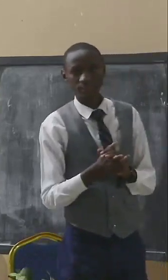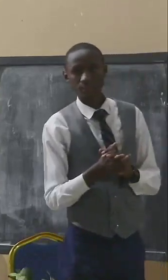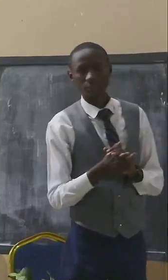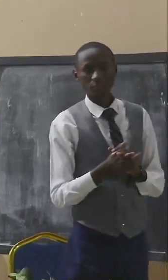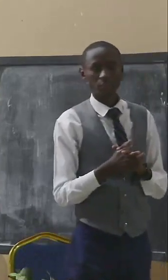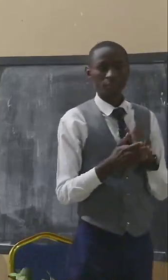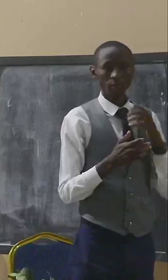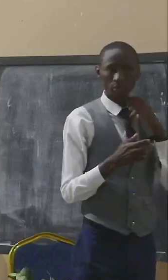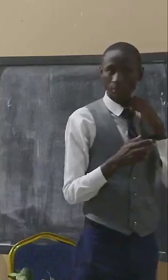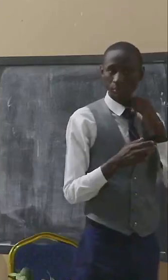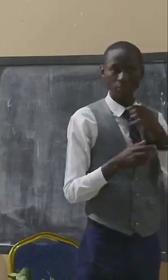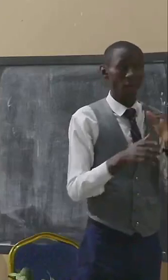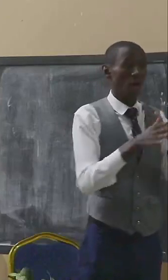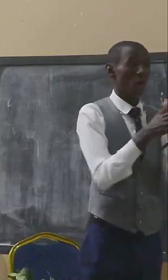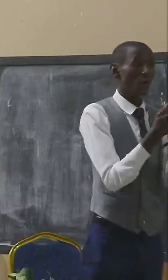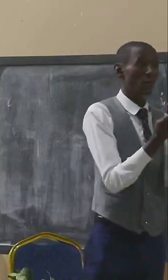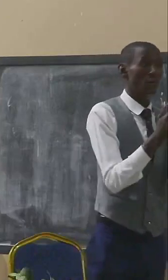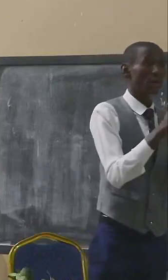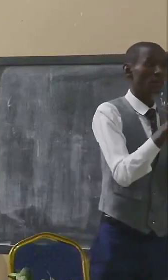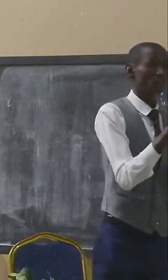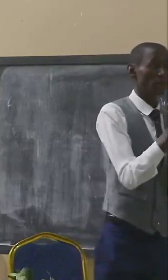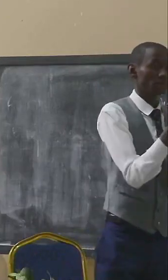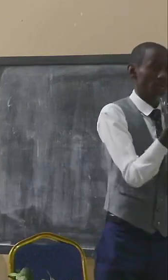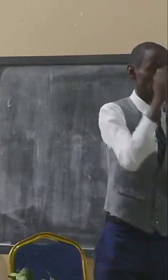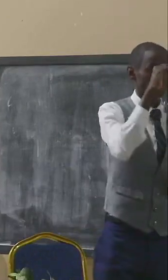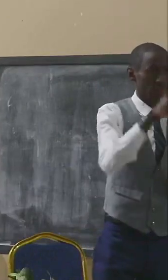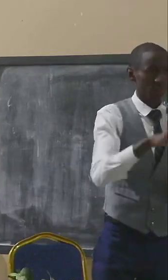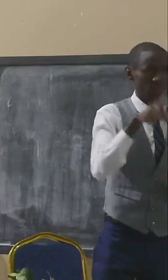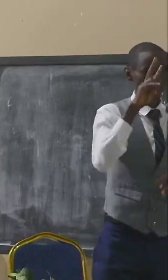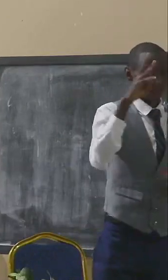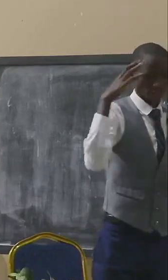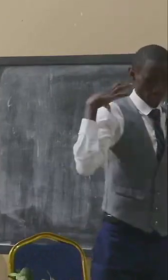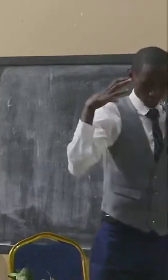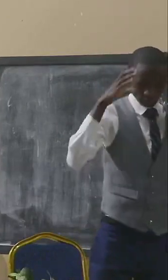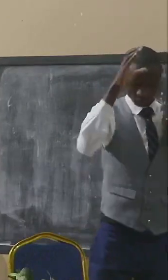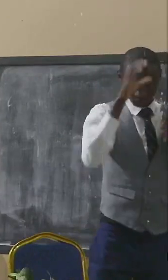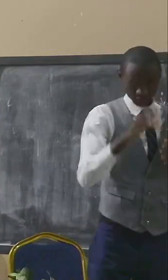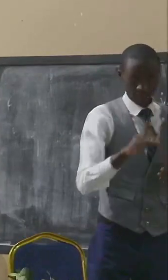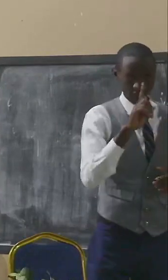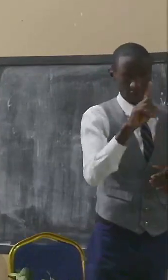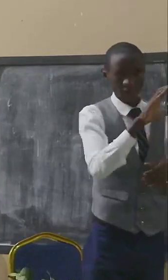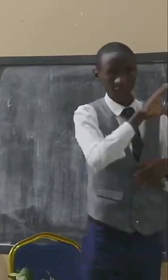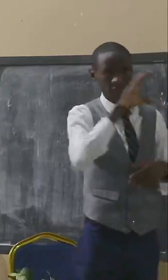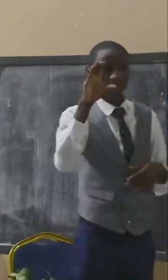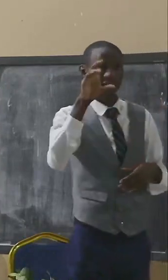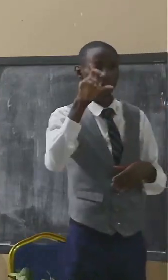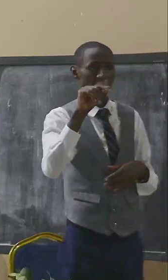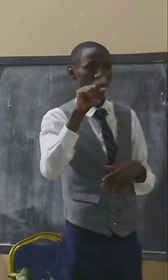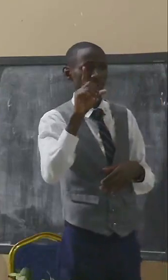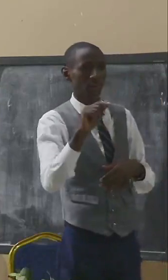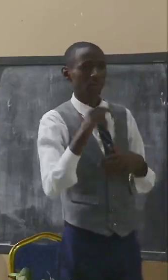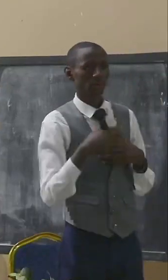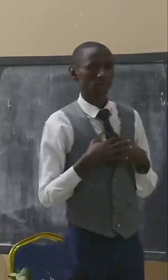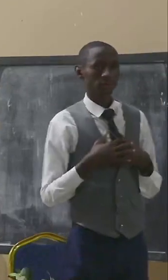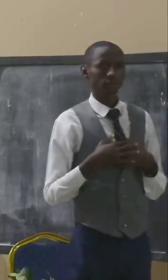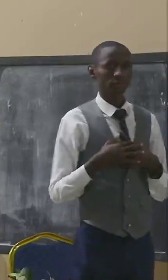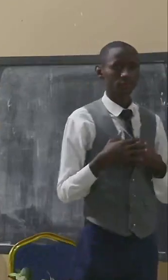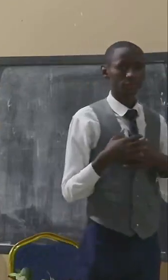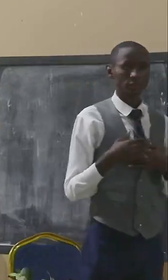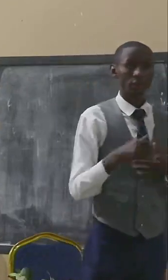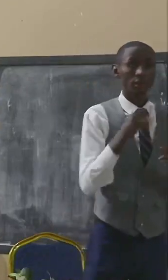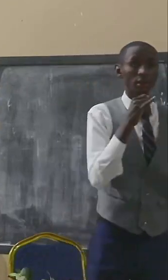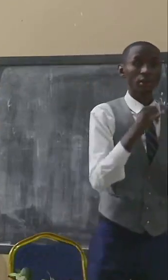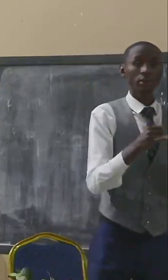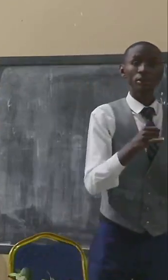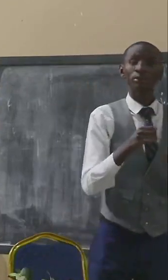Nous allons ouvrir nos Bibles, 2 Corinthiens, chapitre 1, verset 20. Wa Korinto wa pili, sura ya kwanza, si nous trouvons,